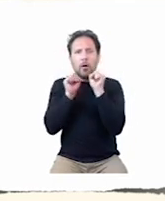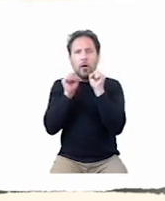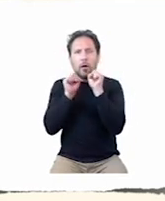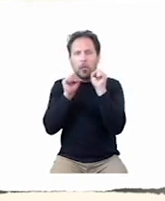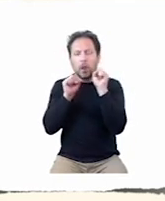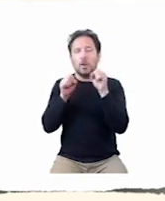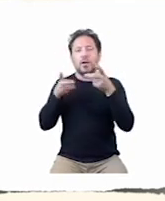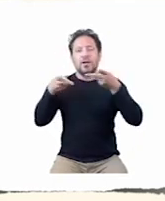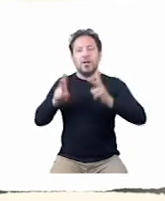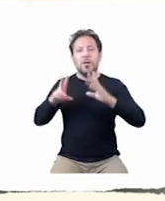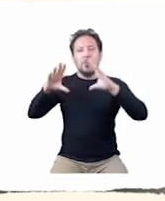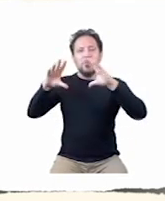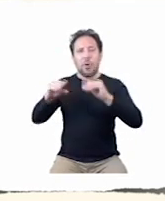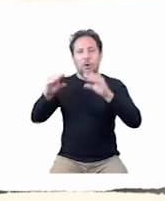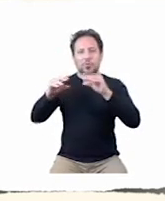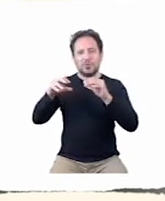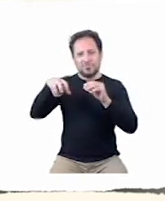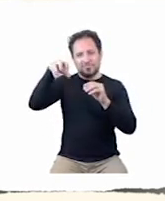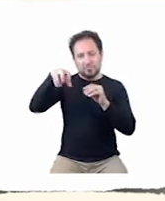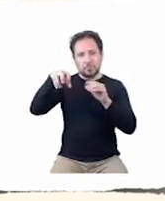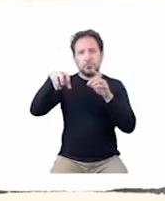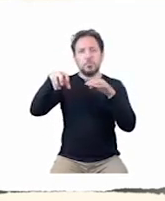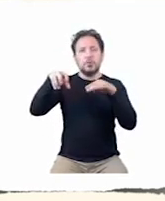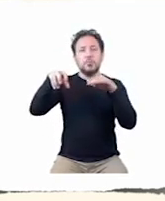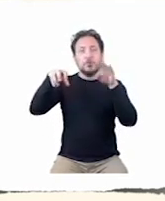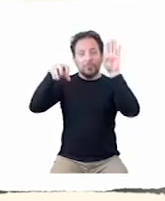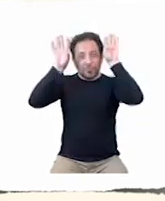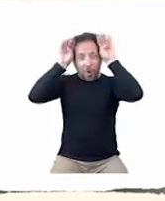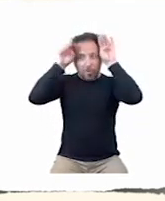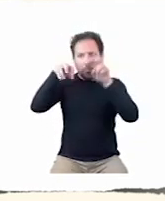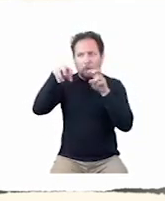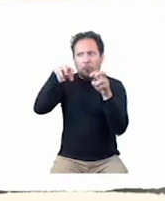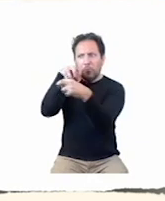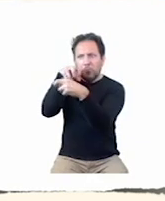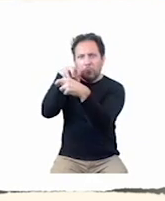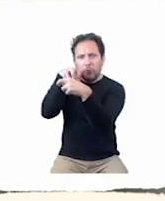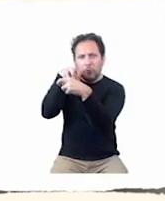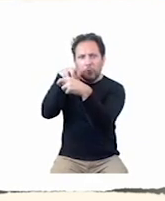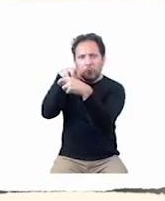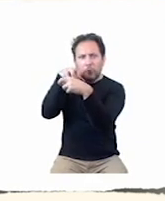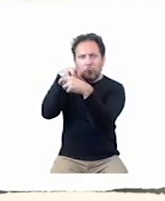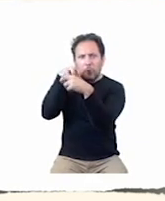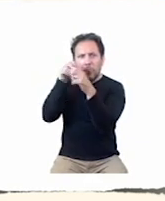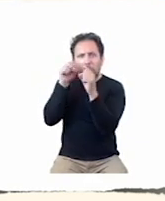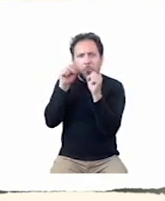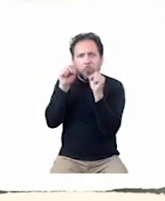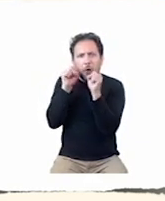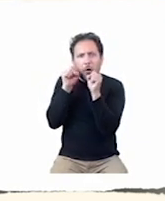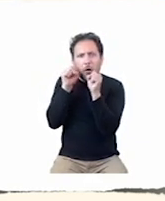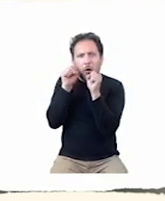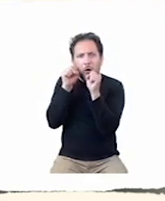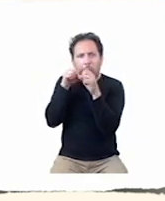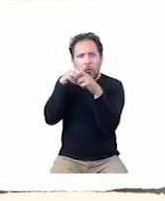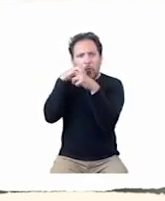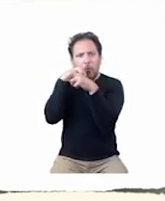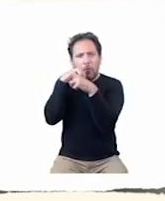nascondendosi con la coperta speciale che nonna Nini aveva cucito per lui.